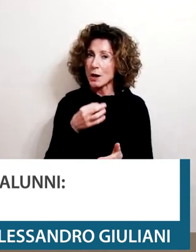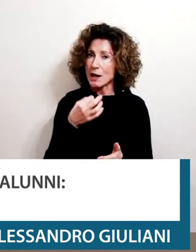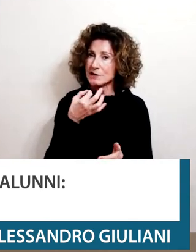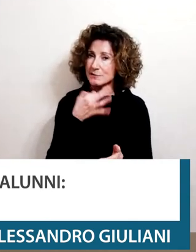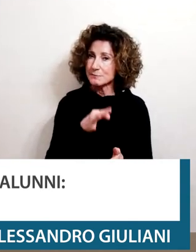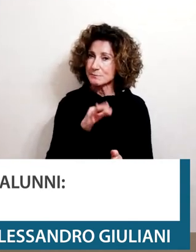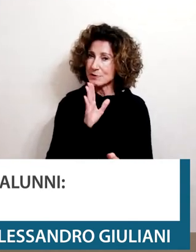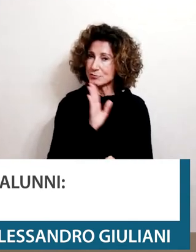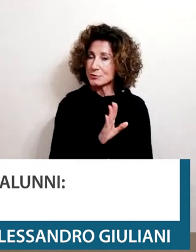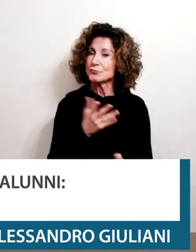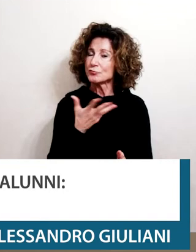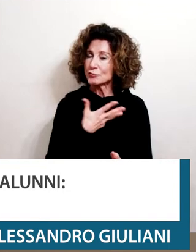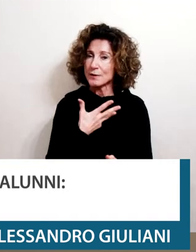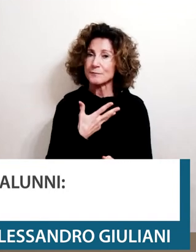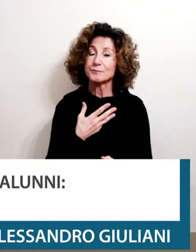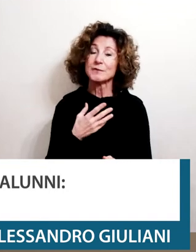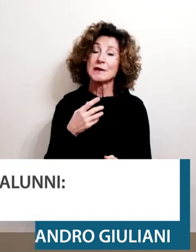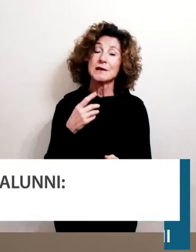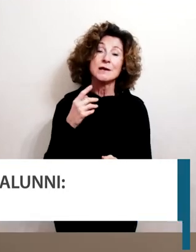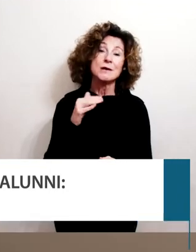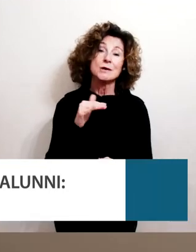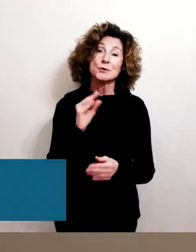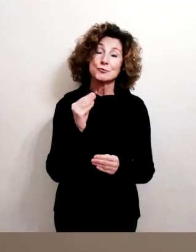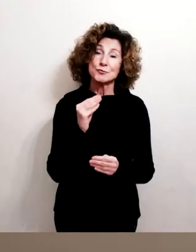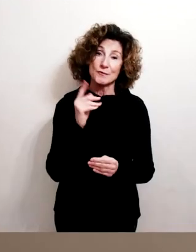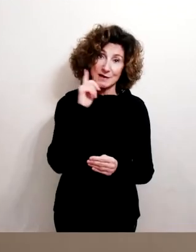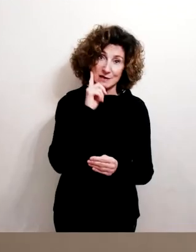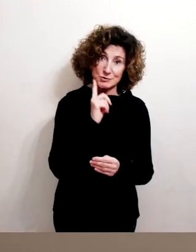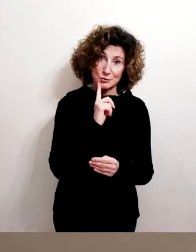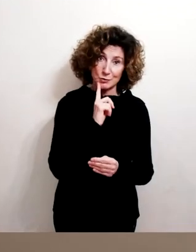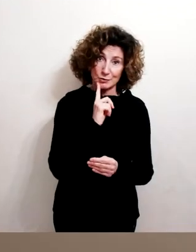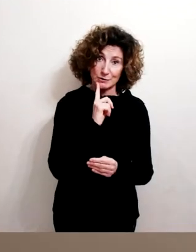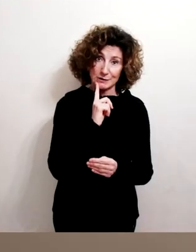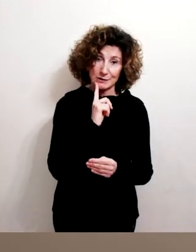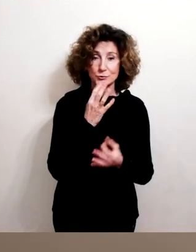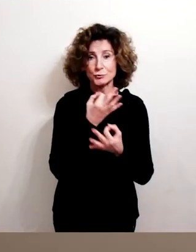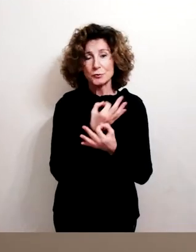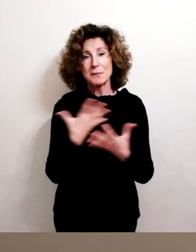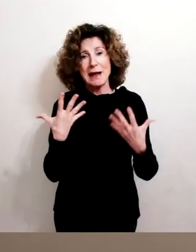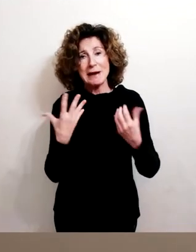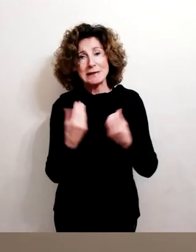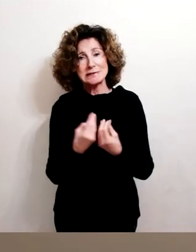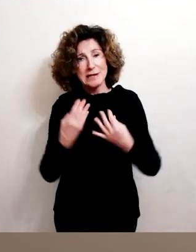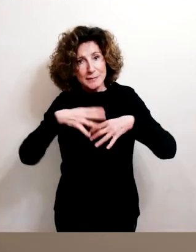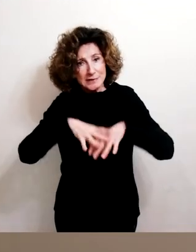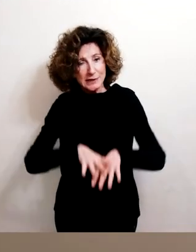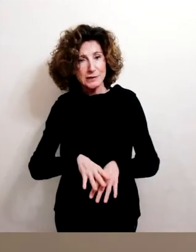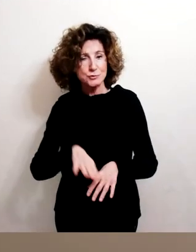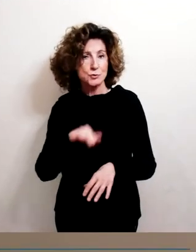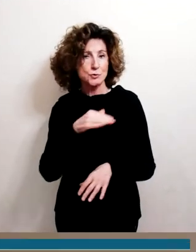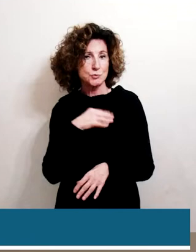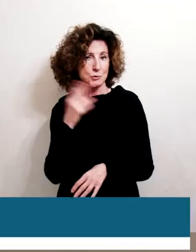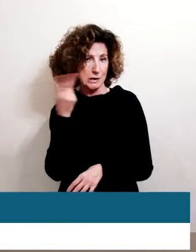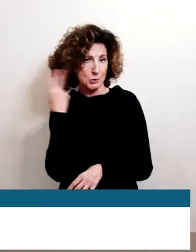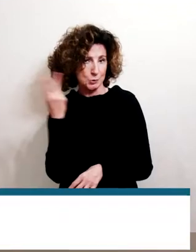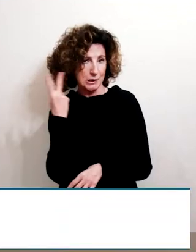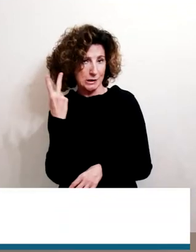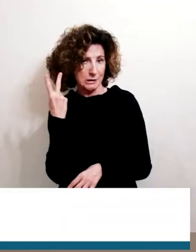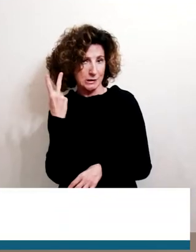questa scuola è che i ragazzi sordi e si integrano normalmente con ragazzi